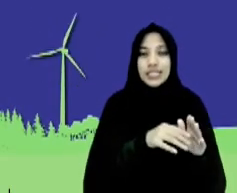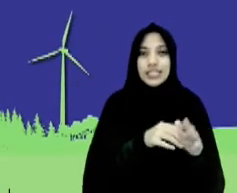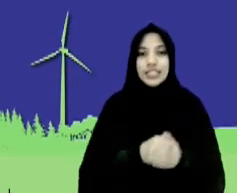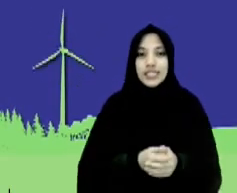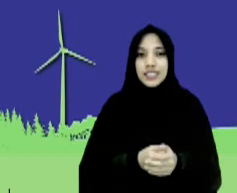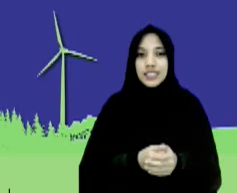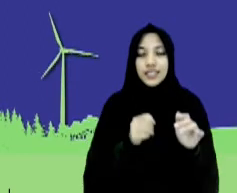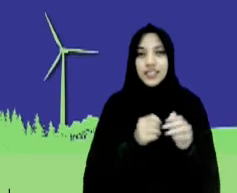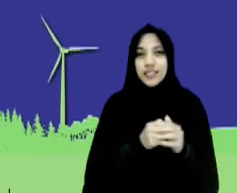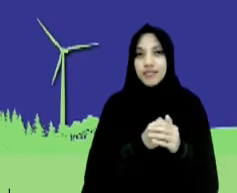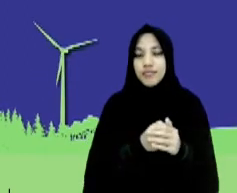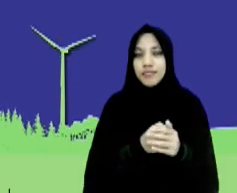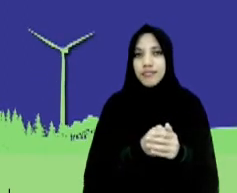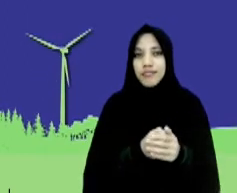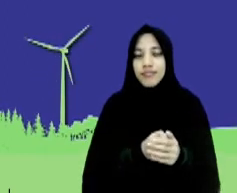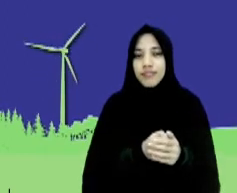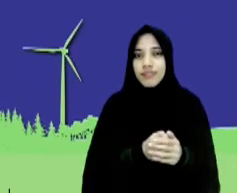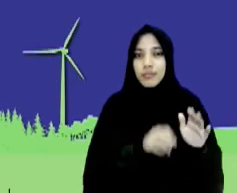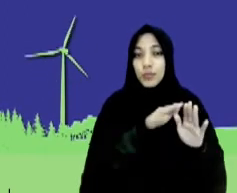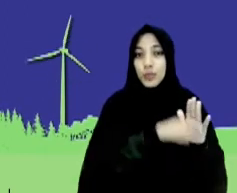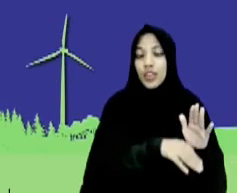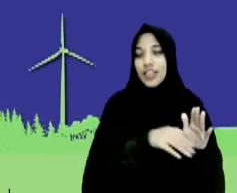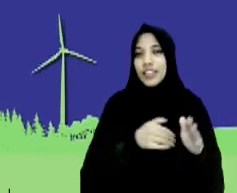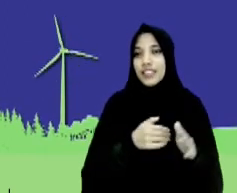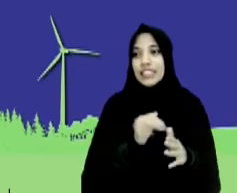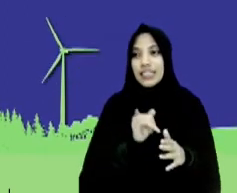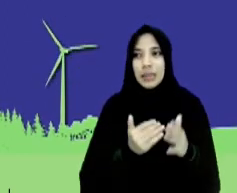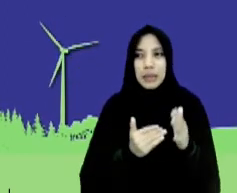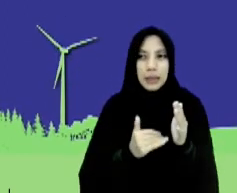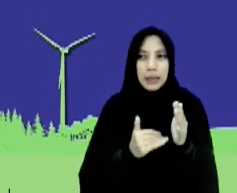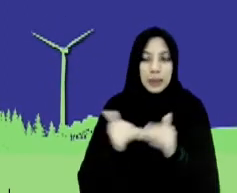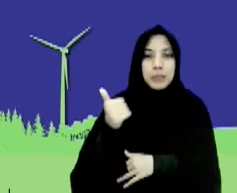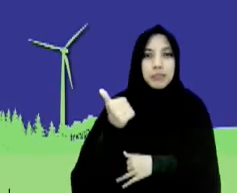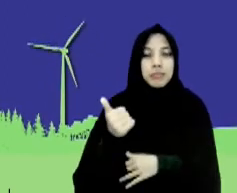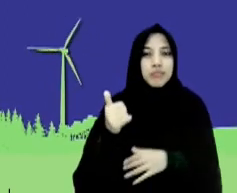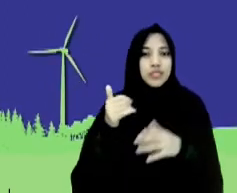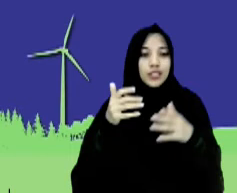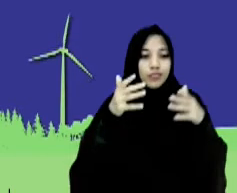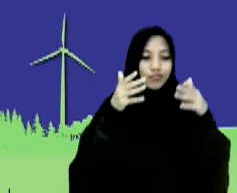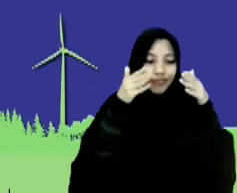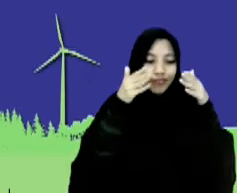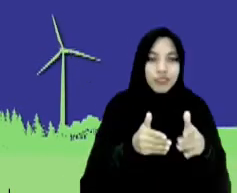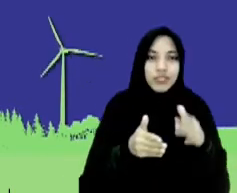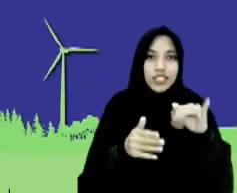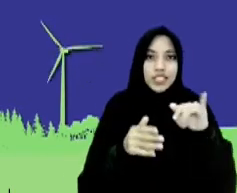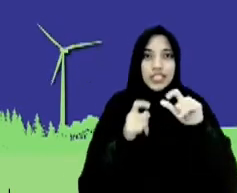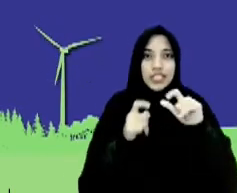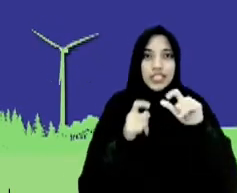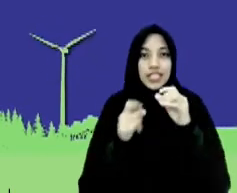operationsnya mereka agar eh mereka akan lebih e memperhatikan eh ISG